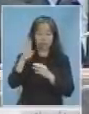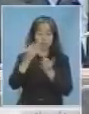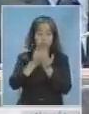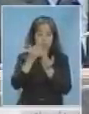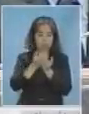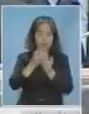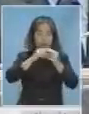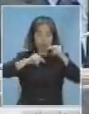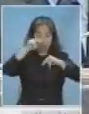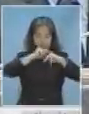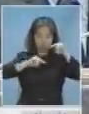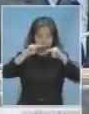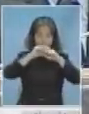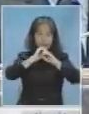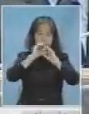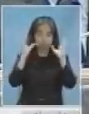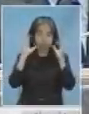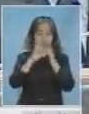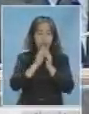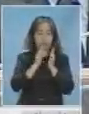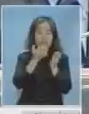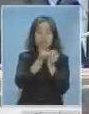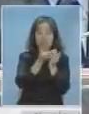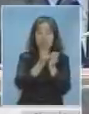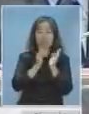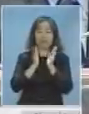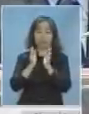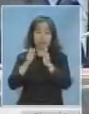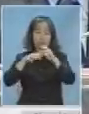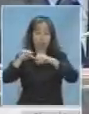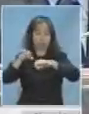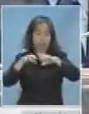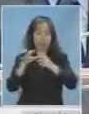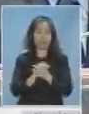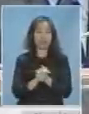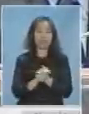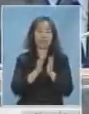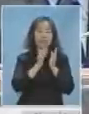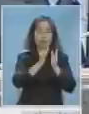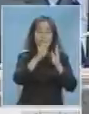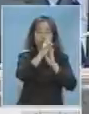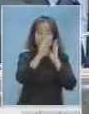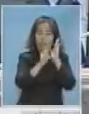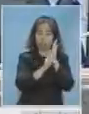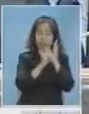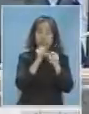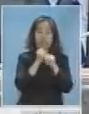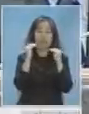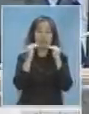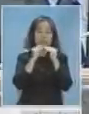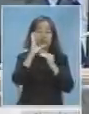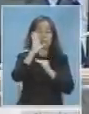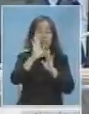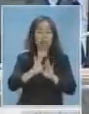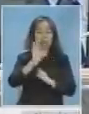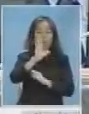จสอบและถ่วงดุลระหว่างฝ่ายนิติบัญญัติและฝ่ายบริหารหรือที่เรียกว่าระบอบประชาธิปไตยแบบรัฐสภาที่เ